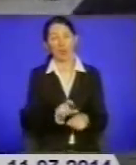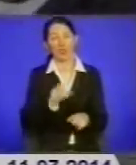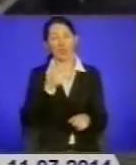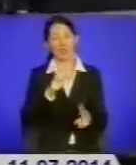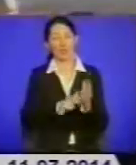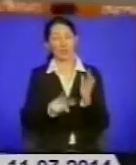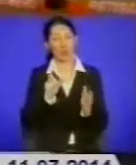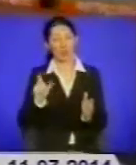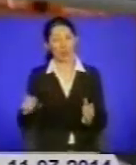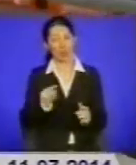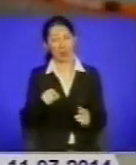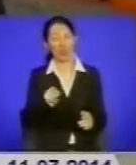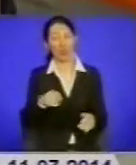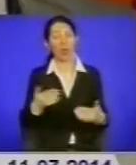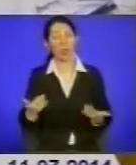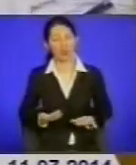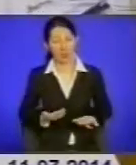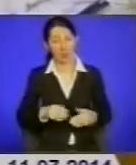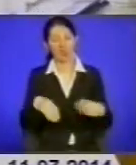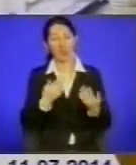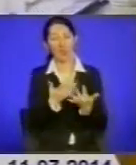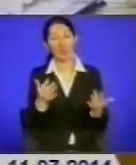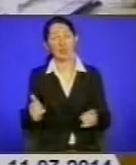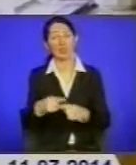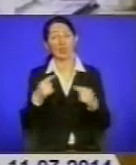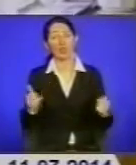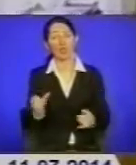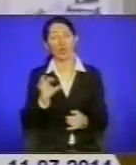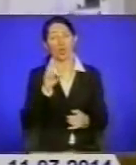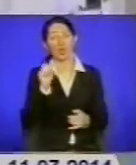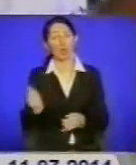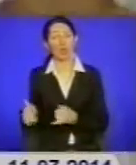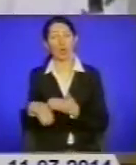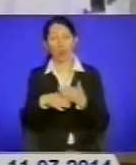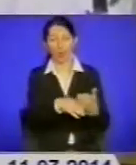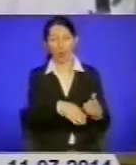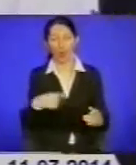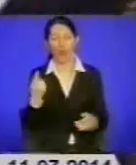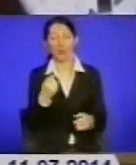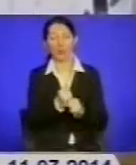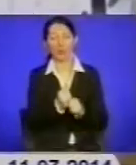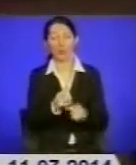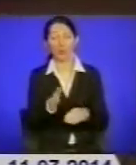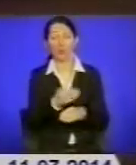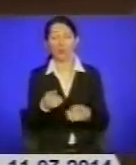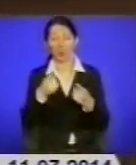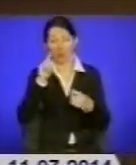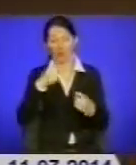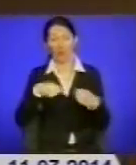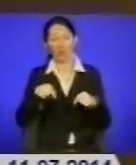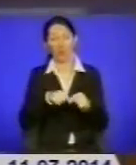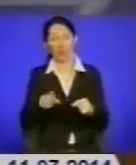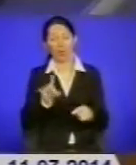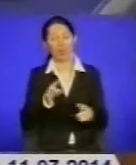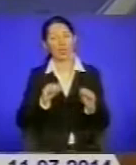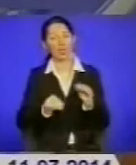громадян. Щоб тут їх поселити, надати різні види соціальної допомоги, в області діє міжвідомчий регіональний штаб, до складу якого